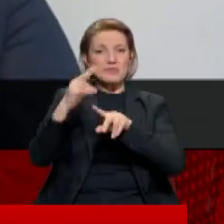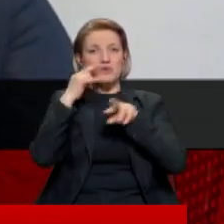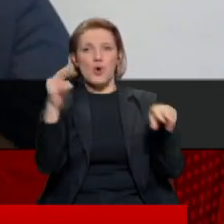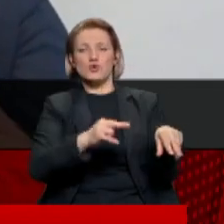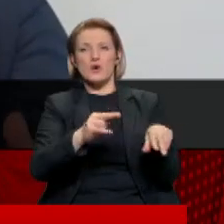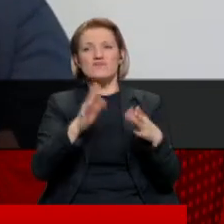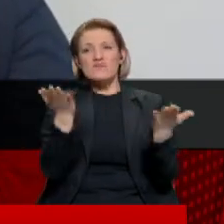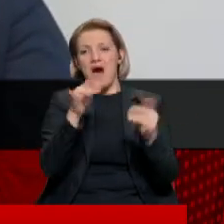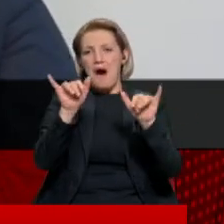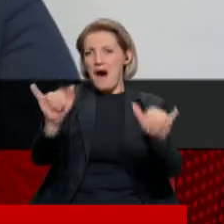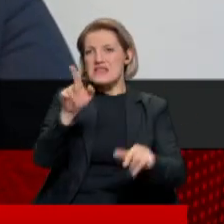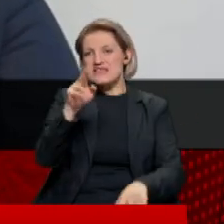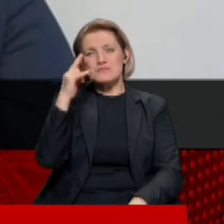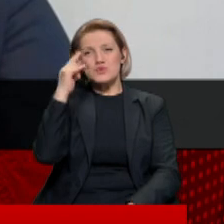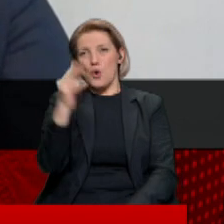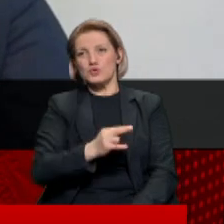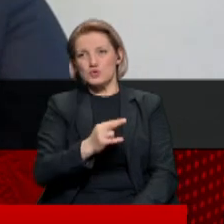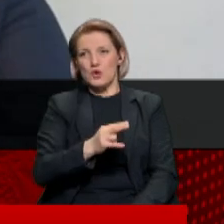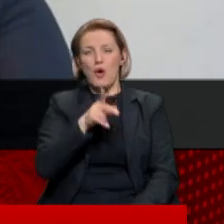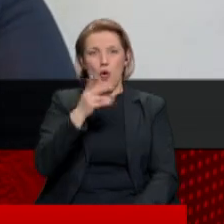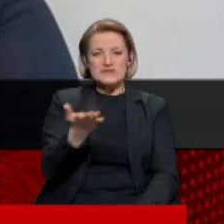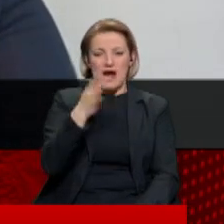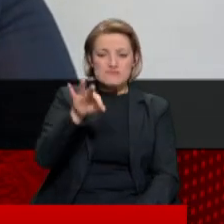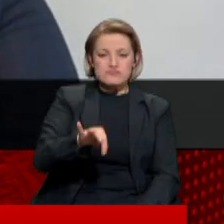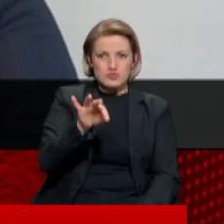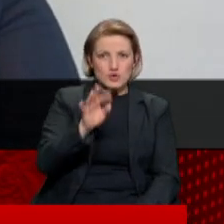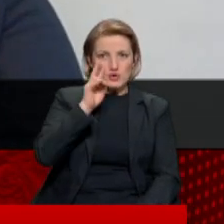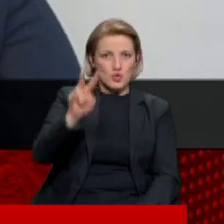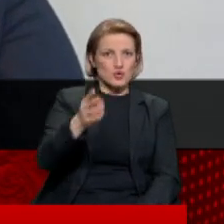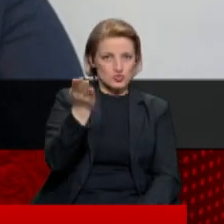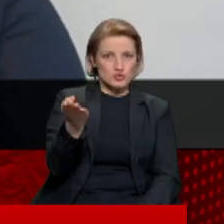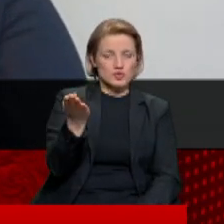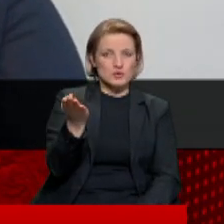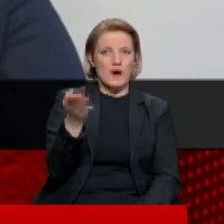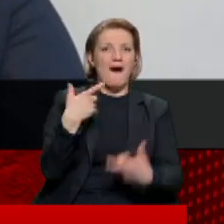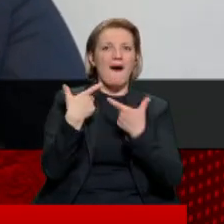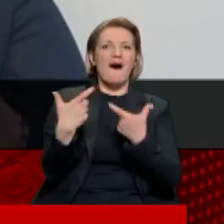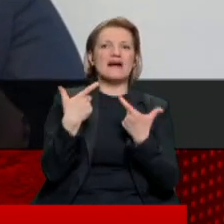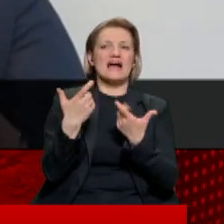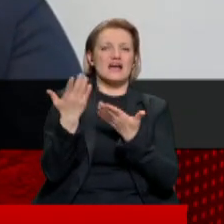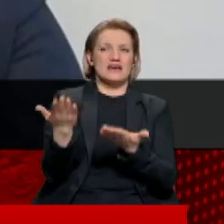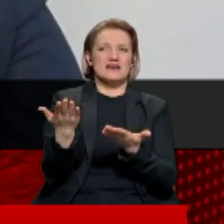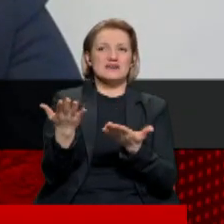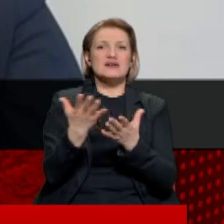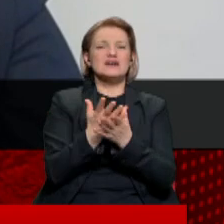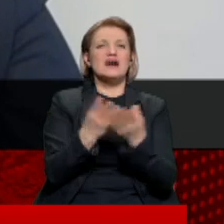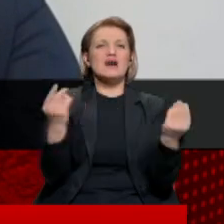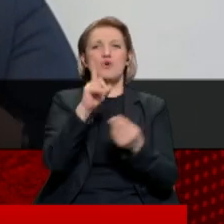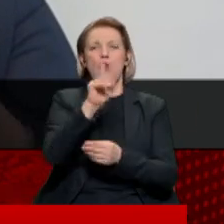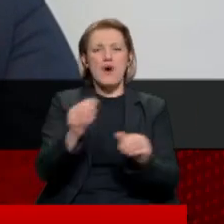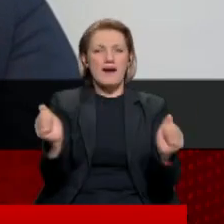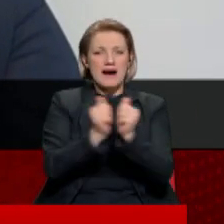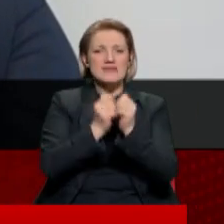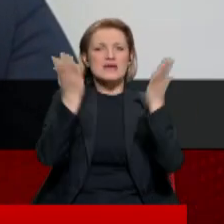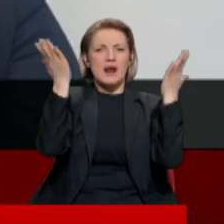baktılar. Ya da aynıymış gibi baktılar. Oysa bugün anlaşılıyor, görüyorsunuz. Hatay'ın kaybı da 10 katı, yıkımı